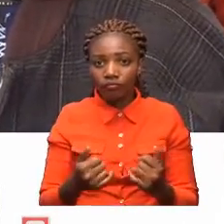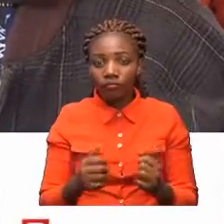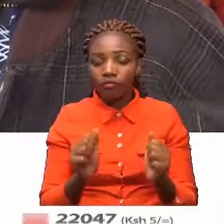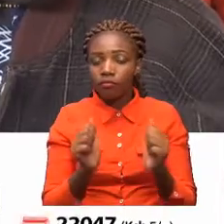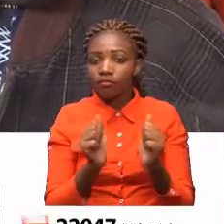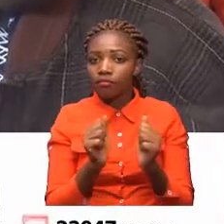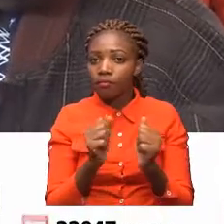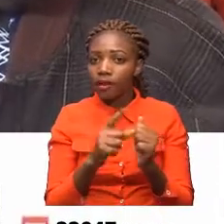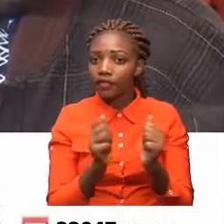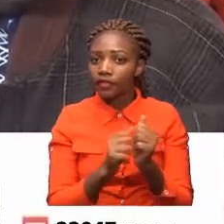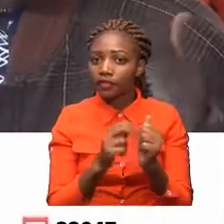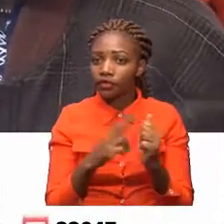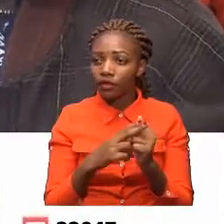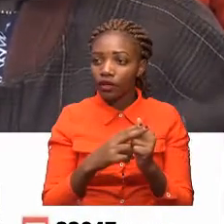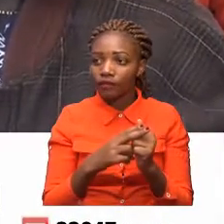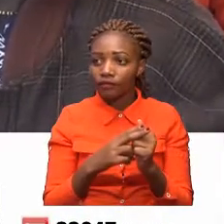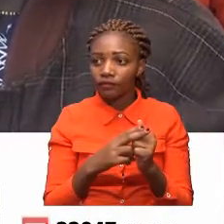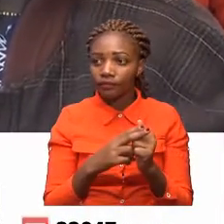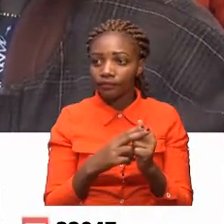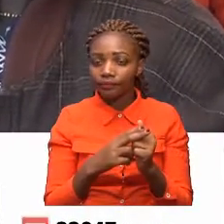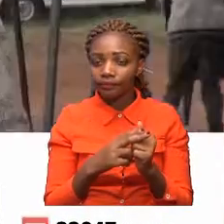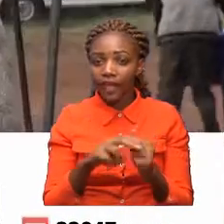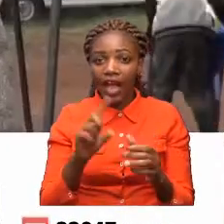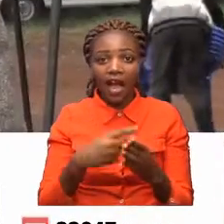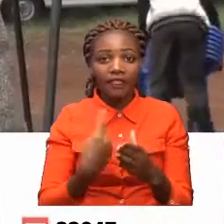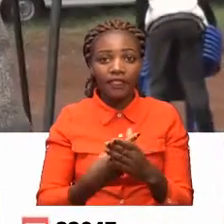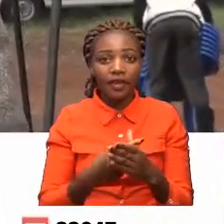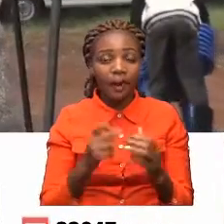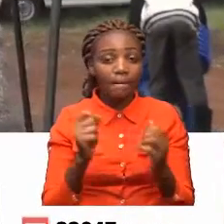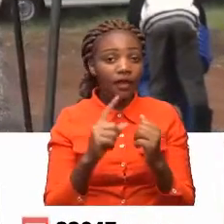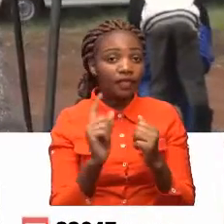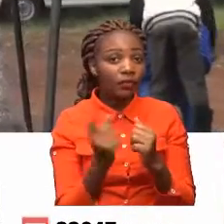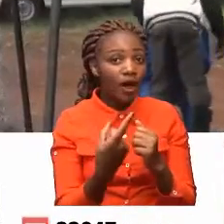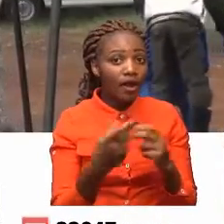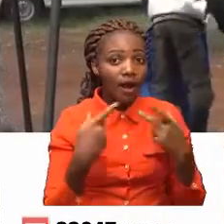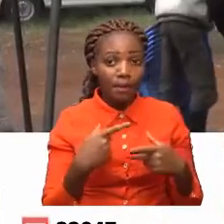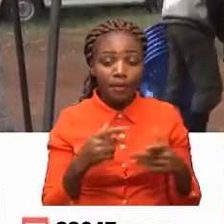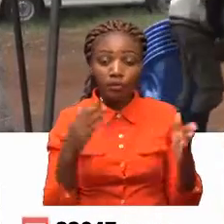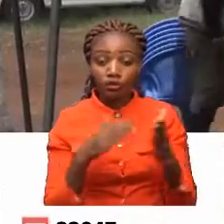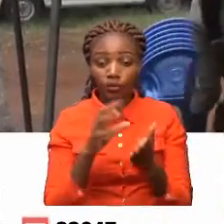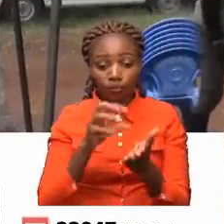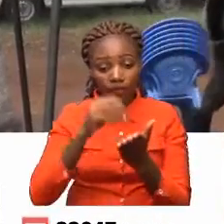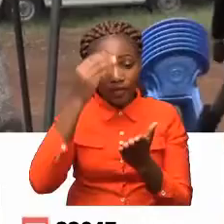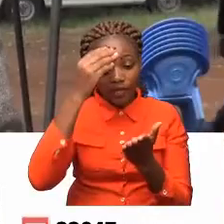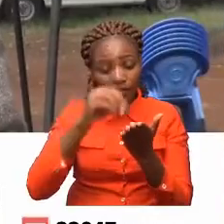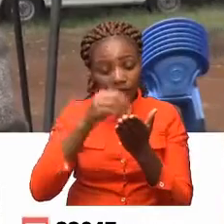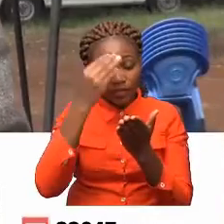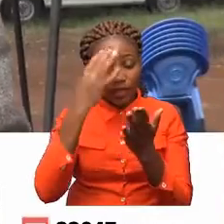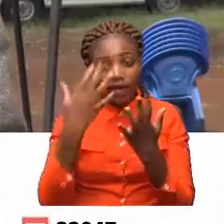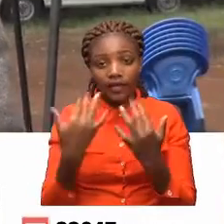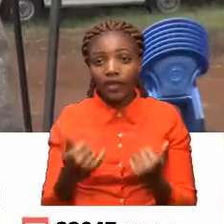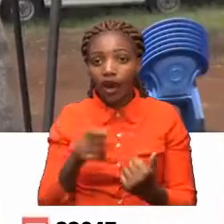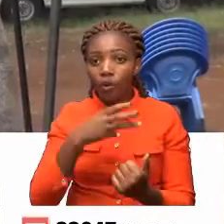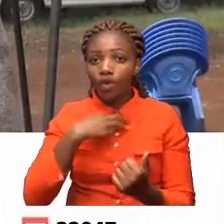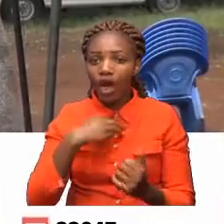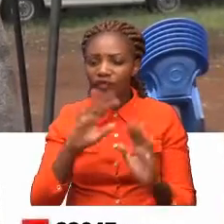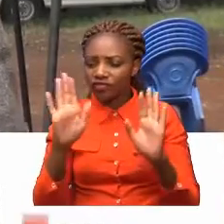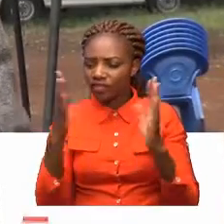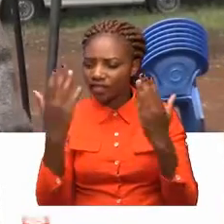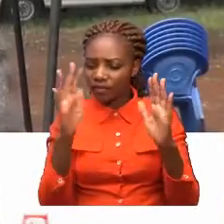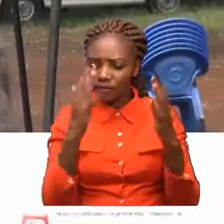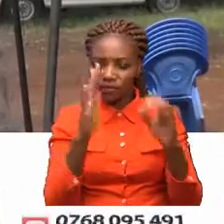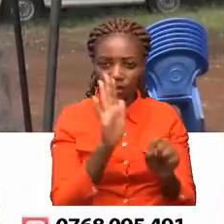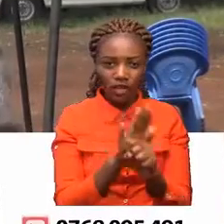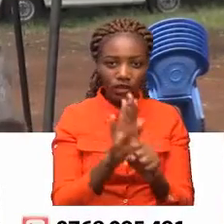ifikapo Januari wengi hukatiza masomo. Ni saa hii kuna raha mingi, kuna harusi, kuna Krismasi.